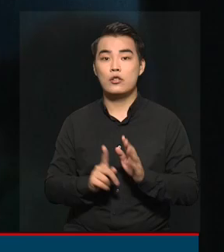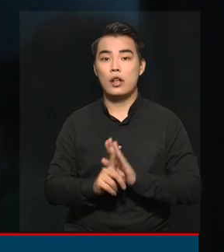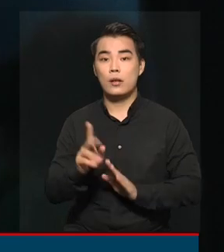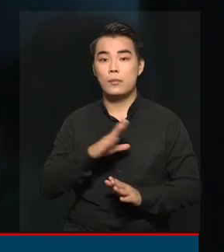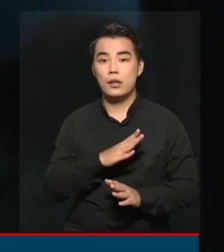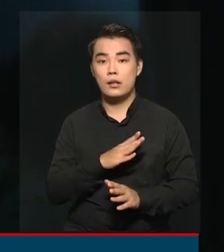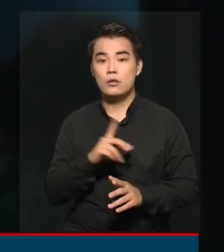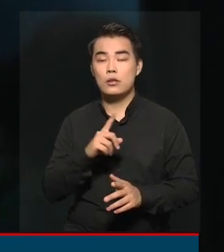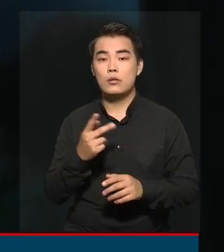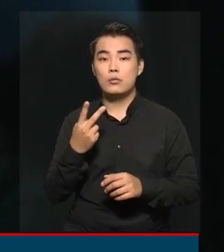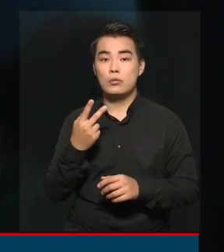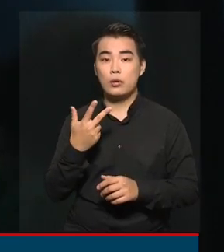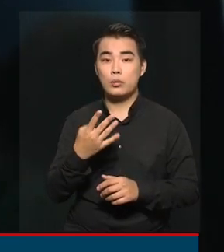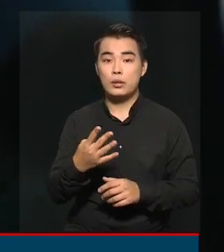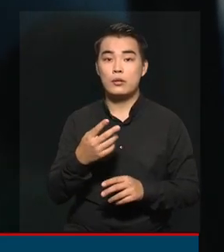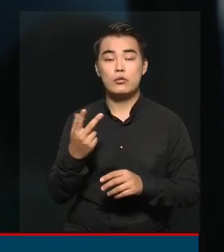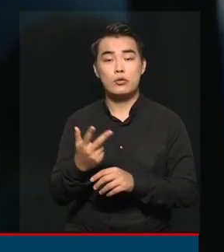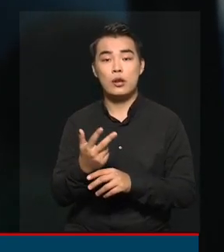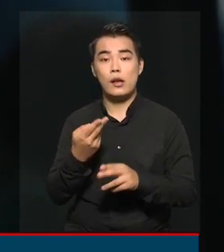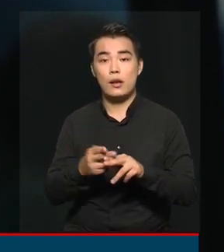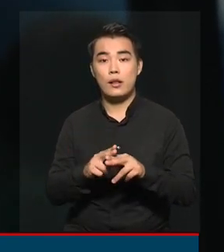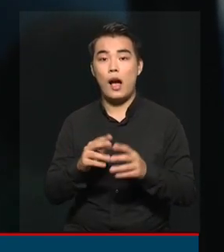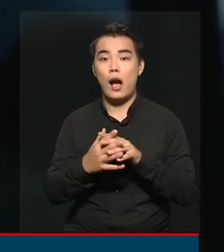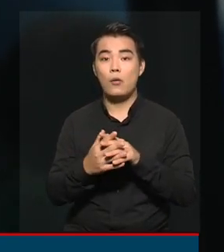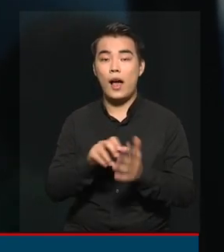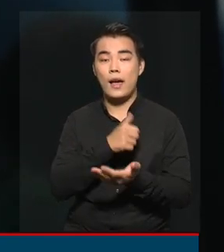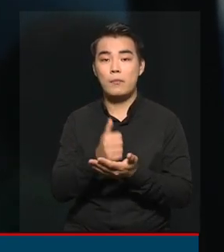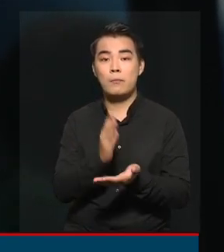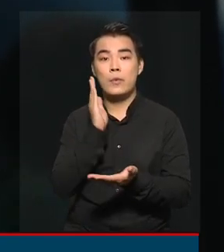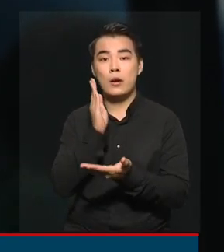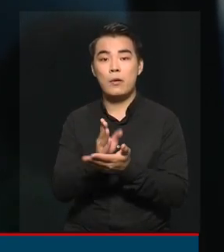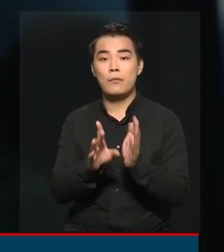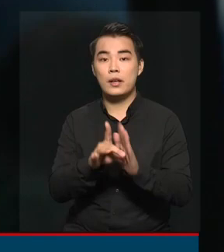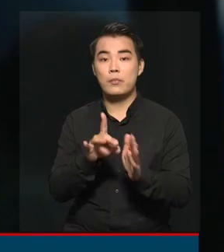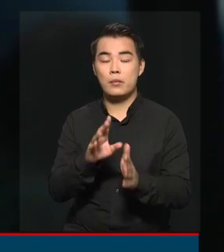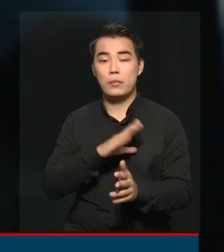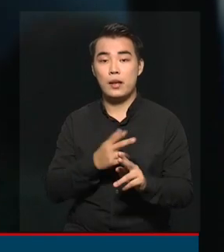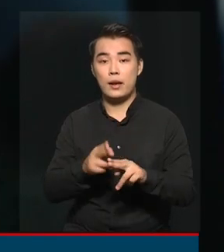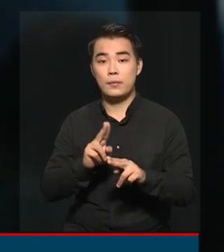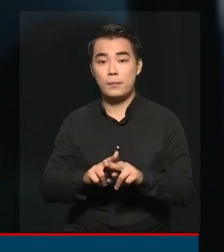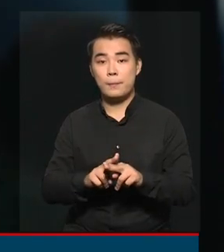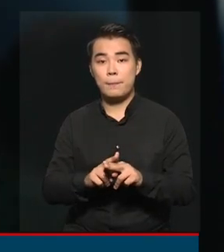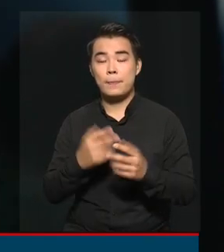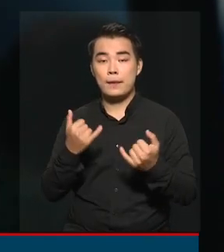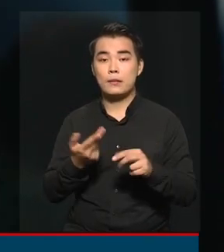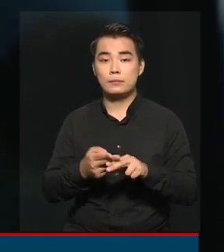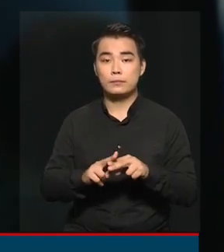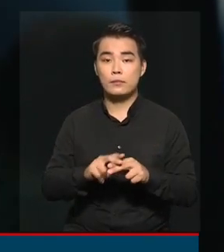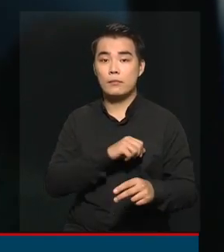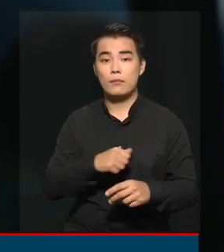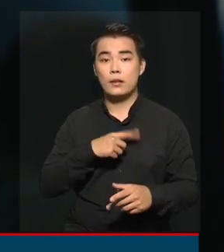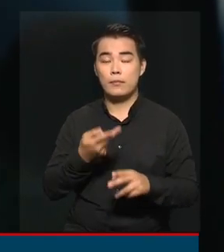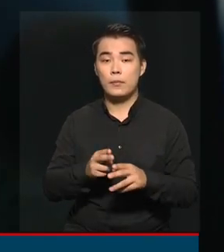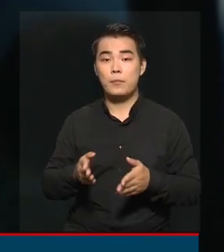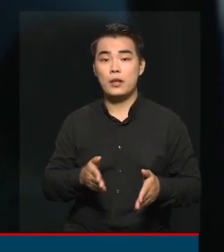қазір 4-тен 3 ауыл әкімдері жаңағы тікелей сайлаудан өтті. Бұлар да жаңағы қазіргі енді осы